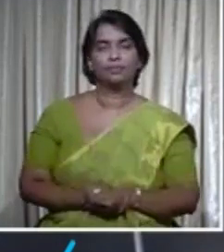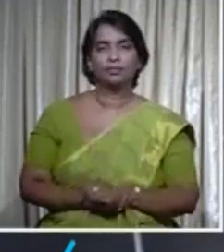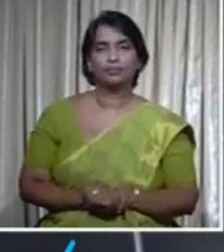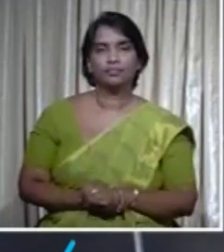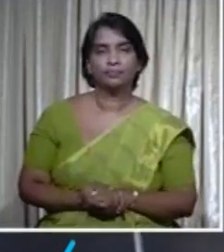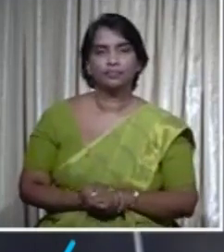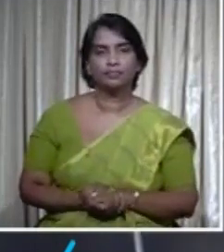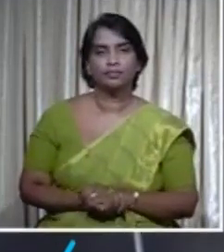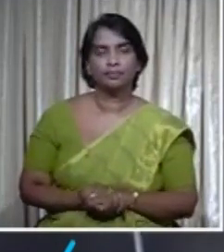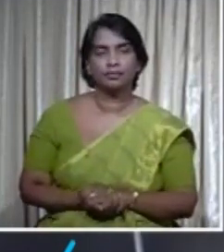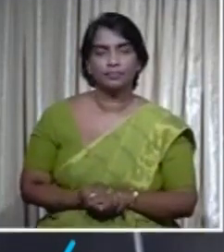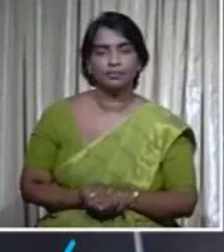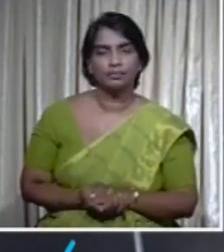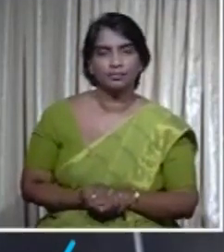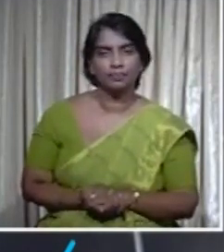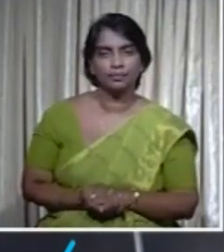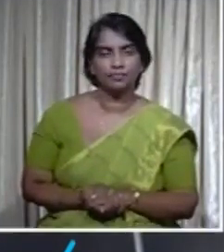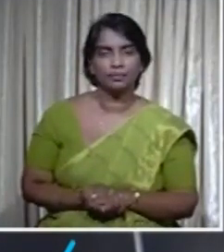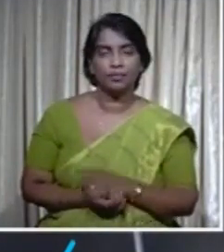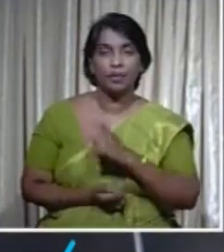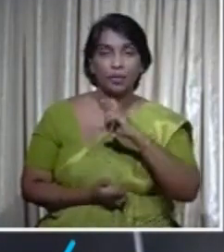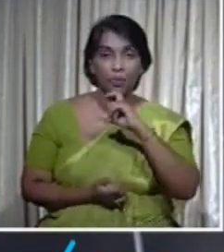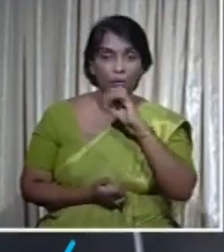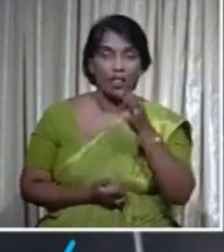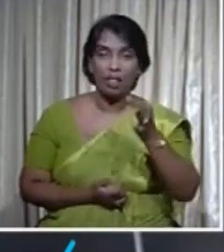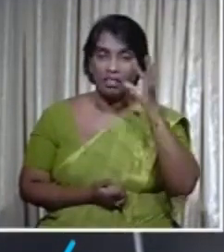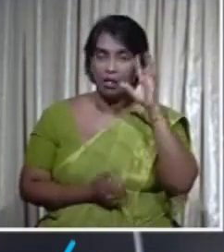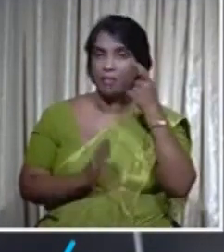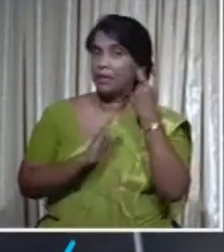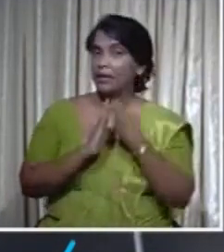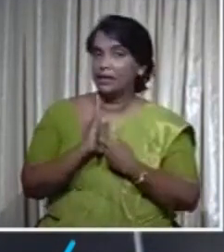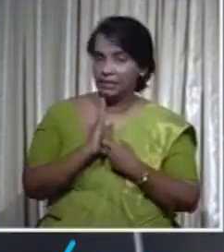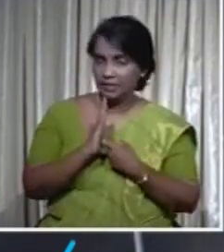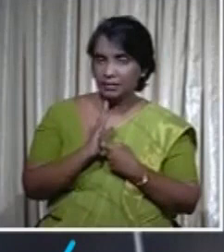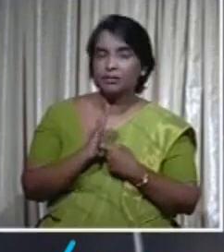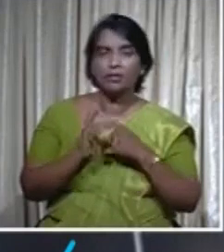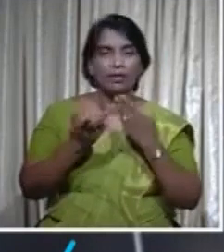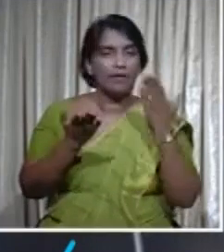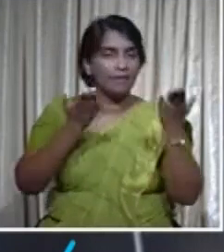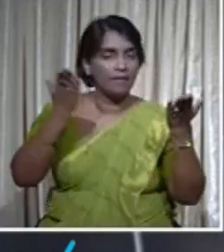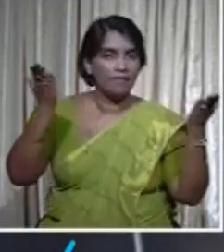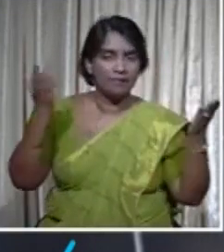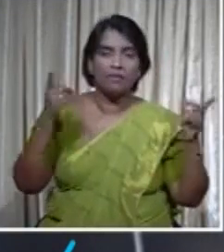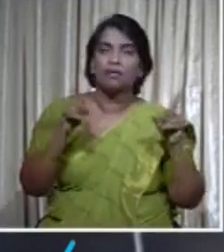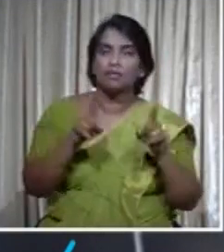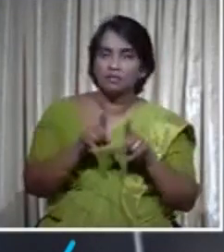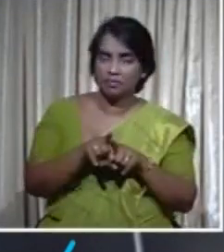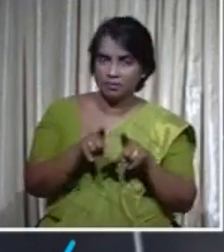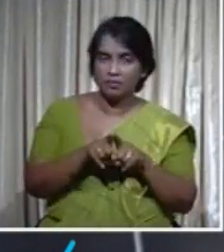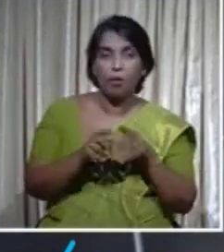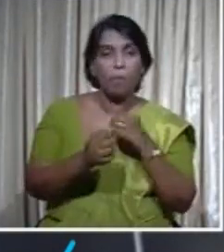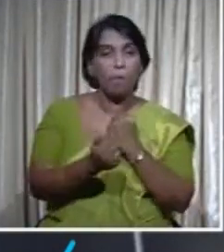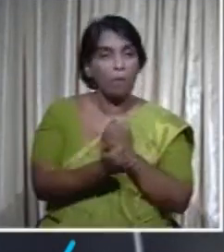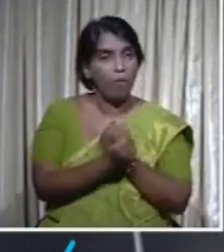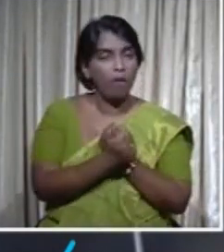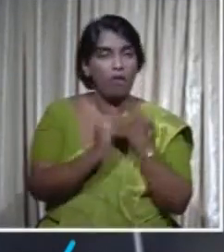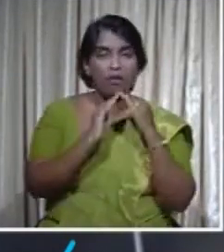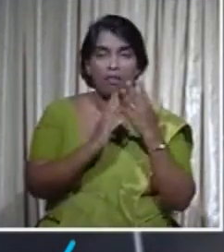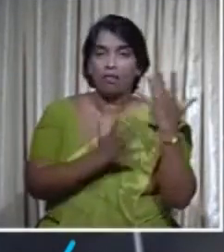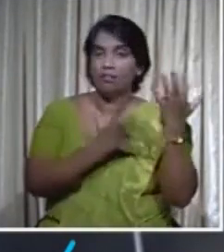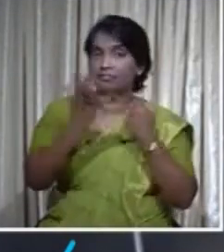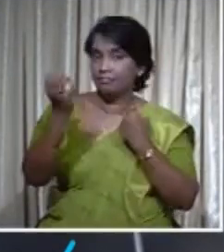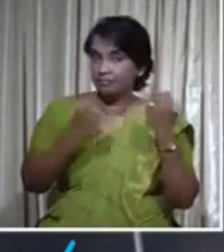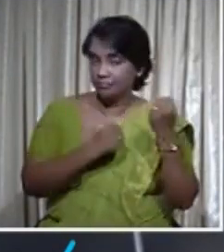தடை உத்தரவுகள் இன்றைக்கு எல்லா இடமும் போலீசார் கொண்டு ஒவ்வொருவருக்கும் கொடுக்கின்ற